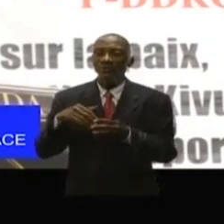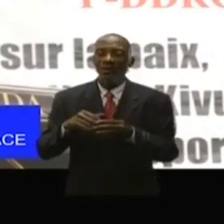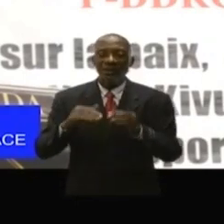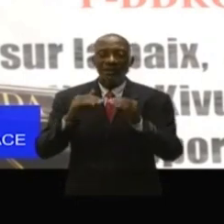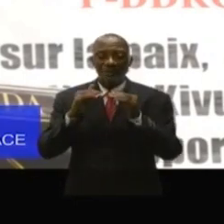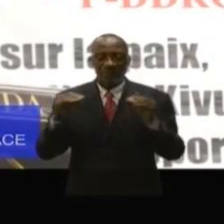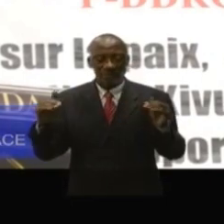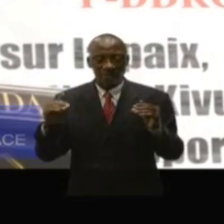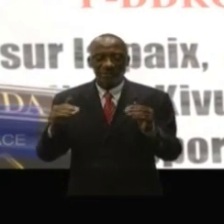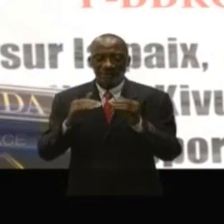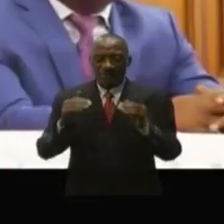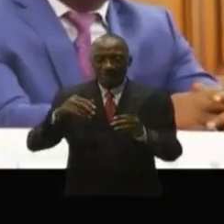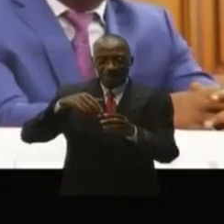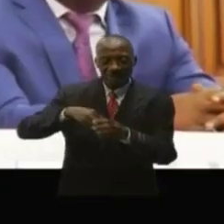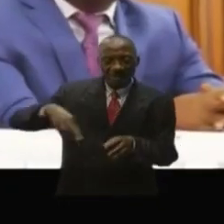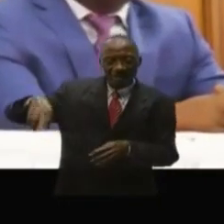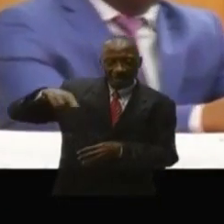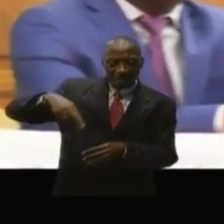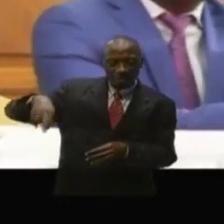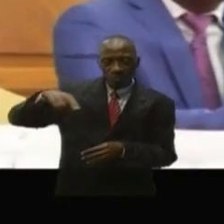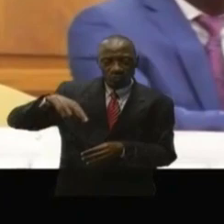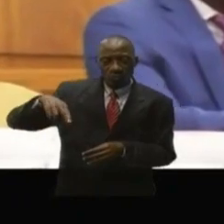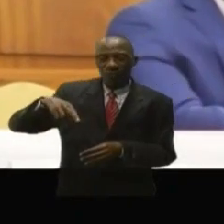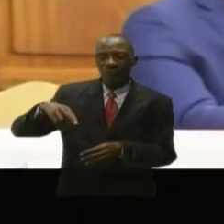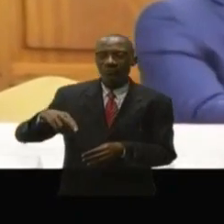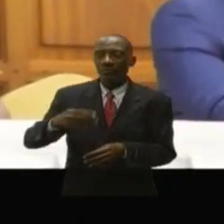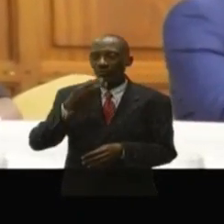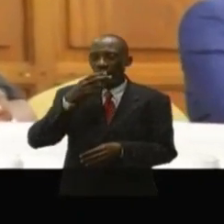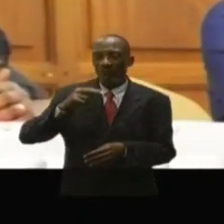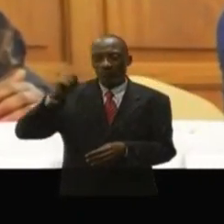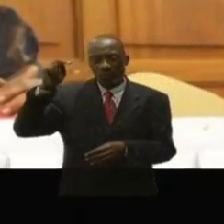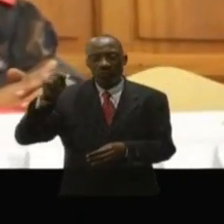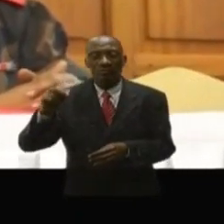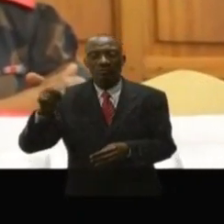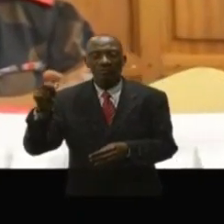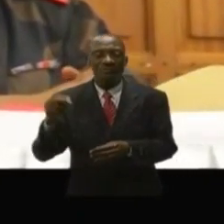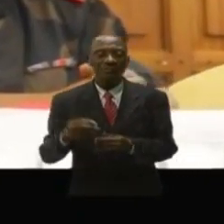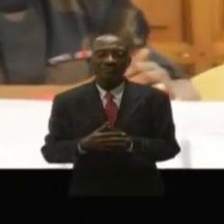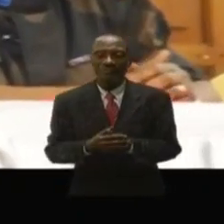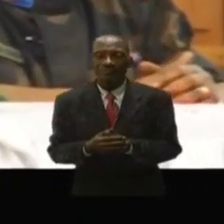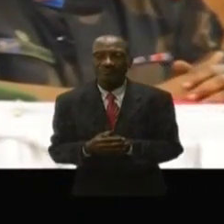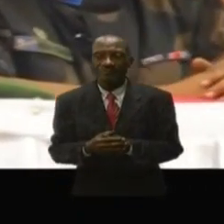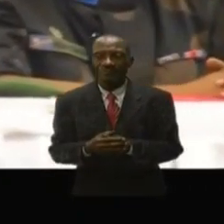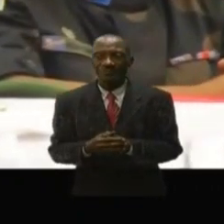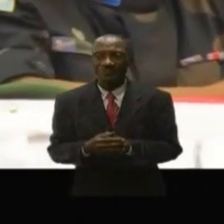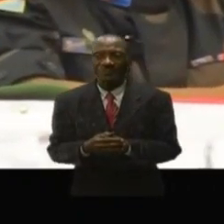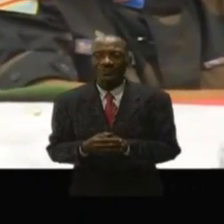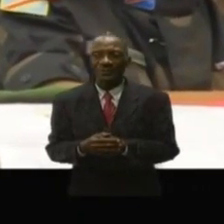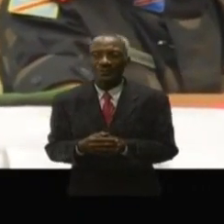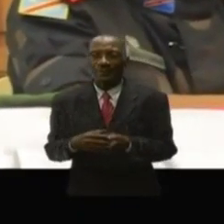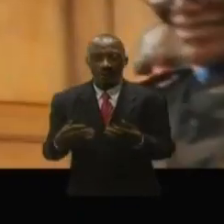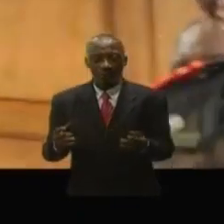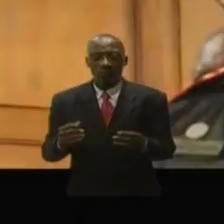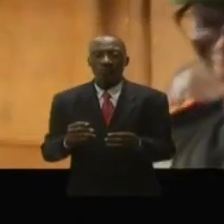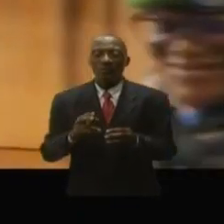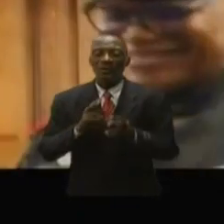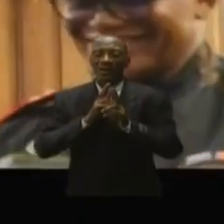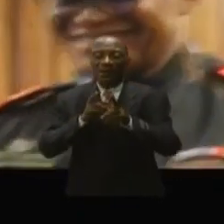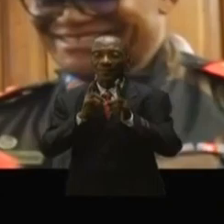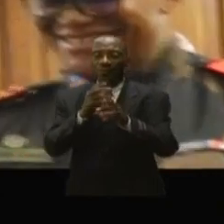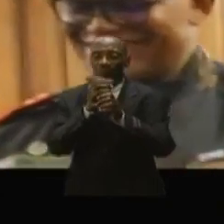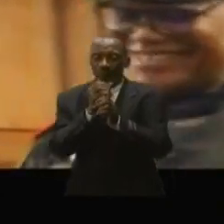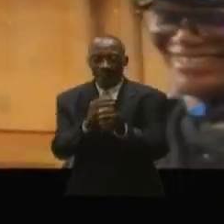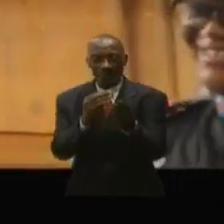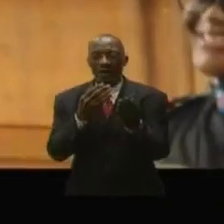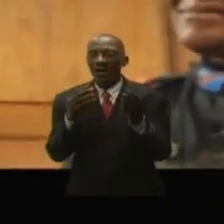la province du Nord. Séance tenante, une synthèse rapport contenant des recommandations a été remise